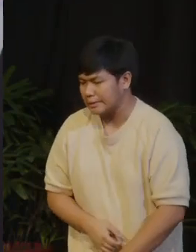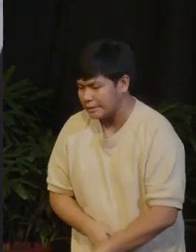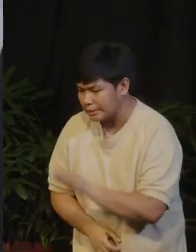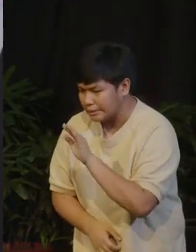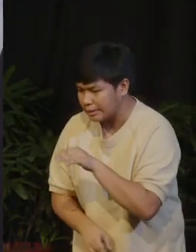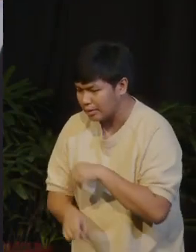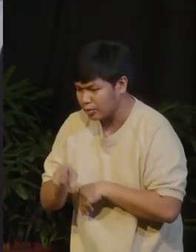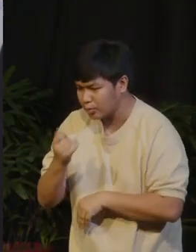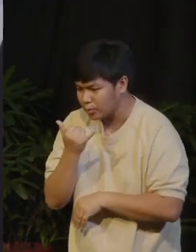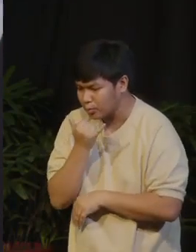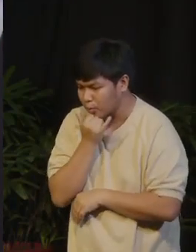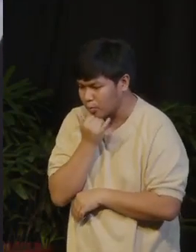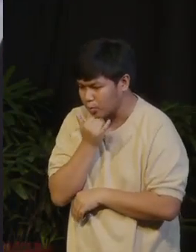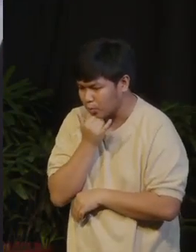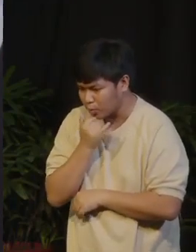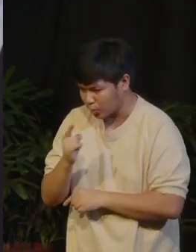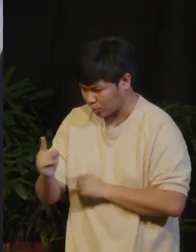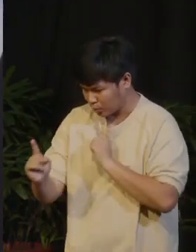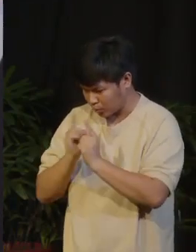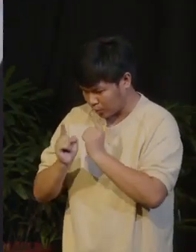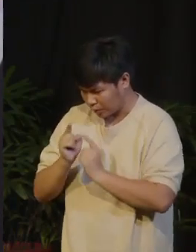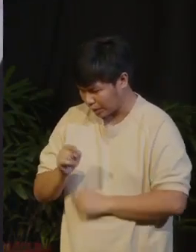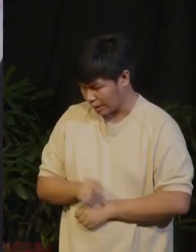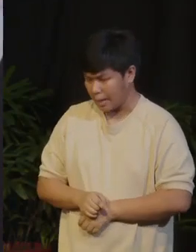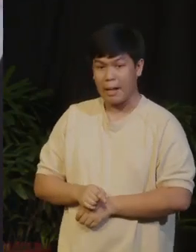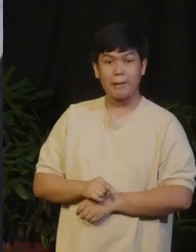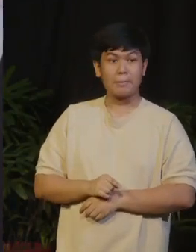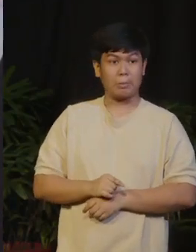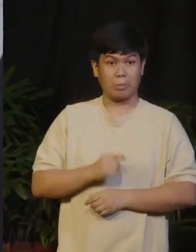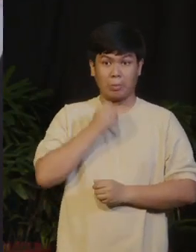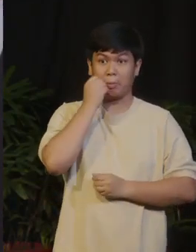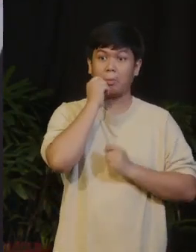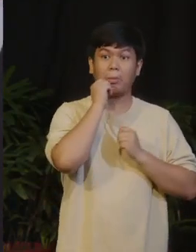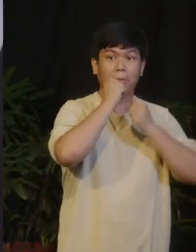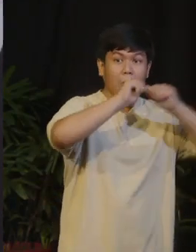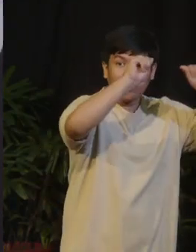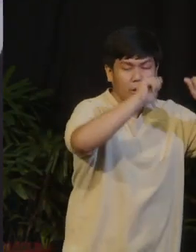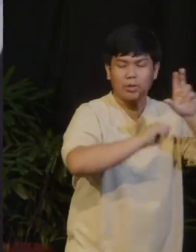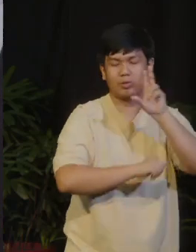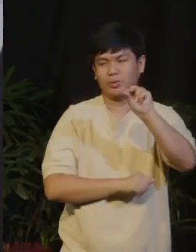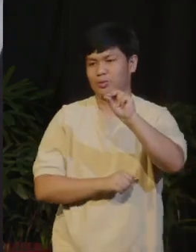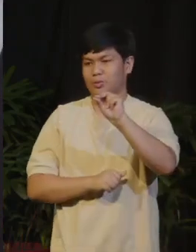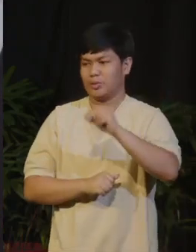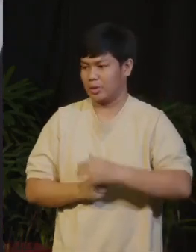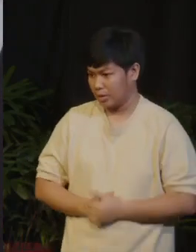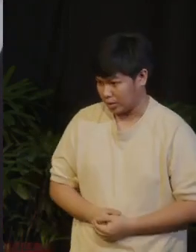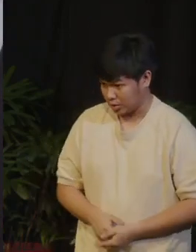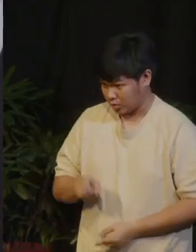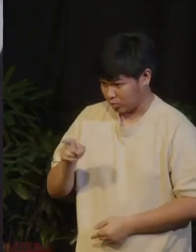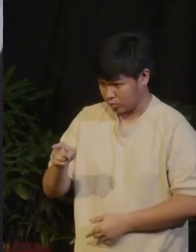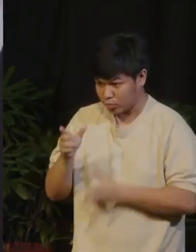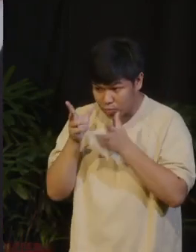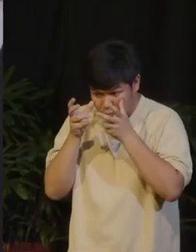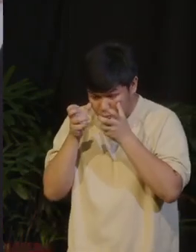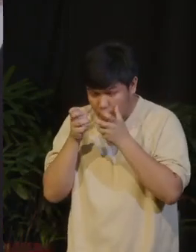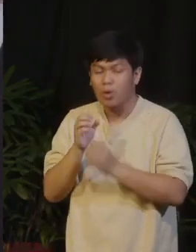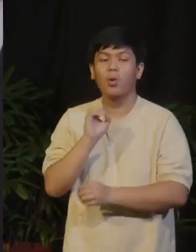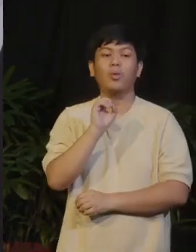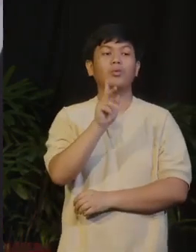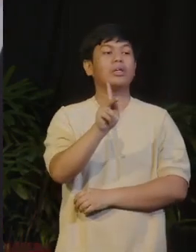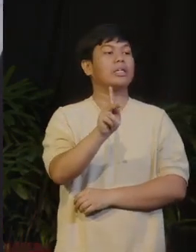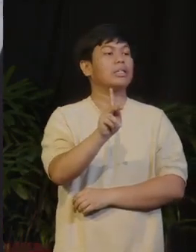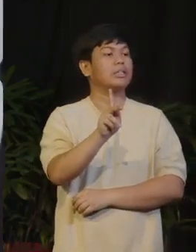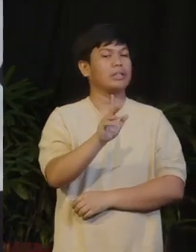between you and him alone, no? Privately. If he listens to you, you have gained your brother." So yun